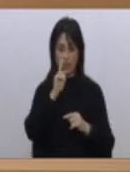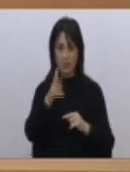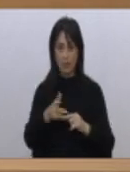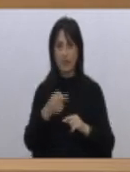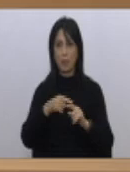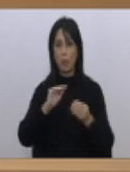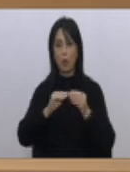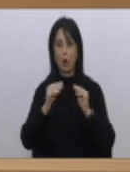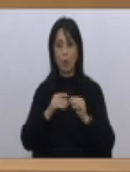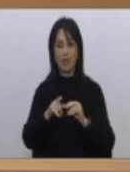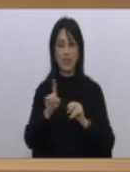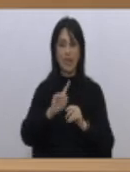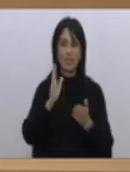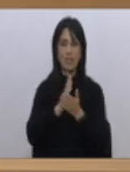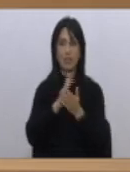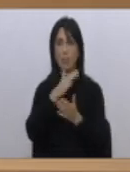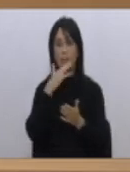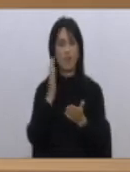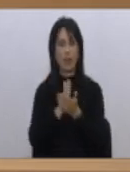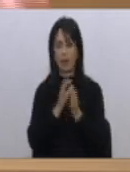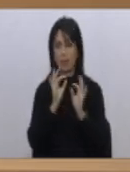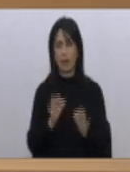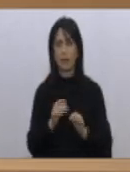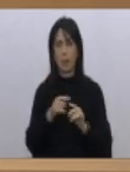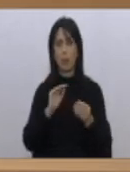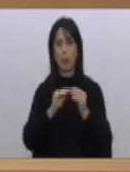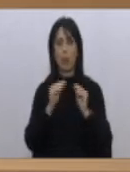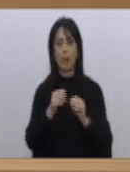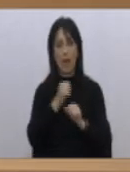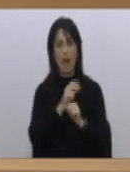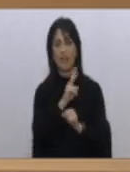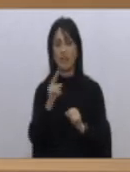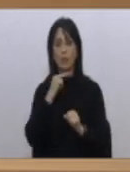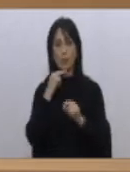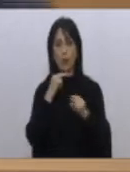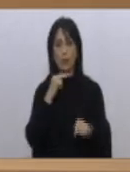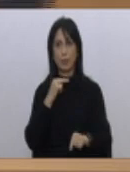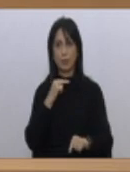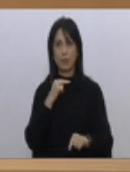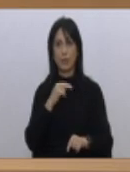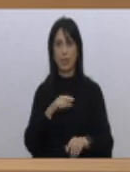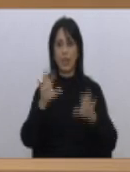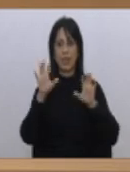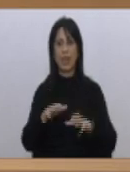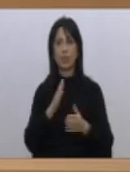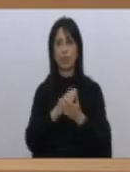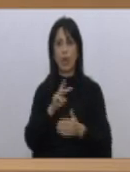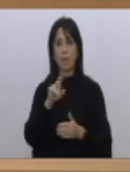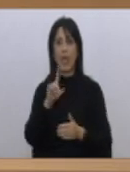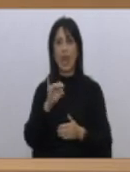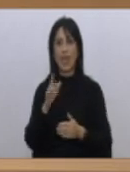იმ პრობლემებს, იმ გამოწვევებს, მართლაც ბევრი არის, ამ პრობლემებზე გააკეთა ვინმე მაგსეთი. თავმჯდომარე ყავთ ნიკა